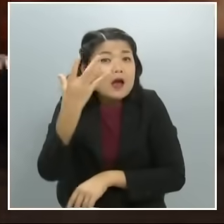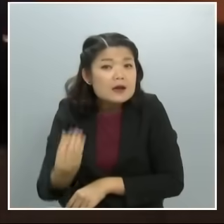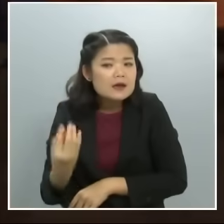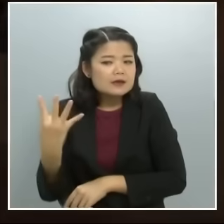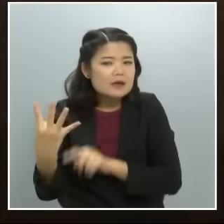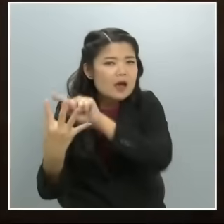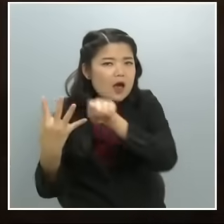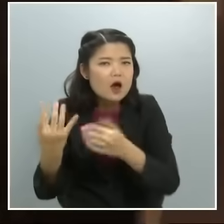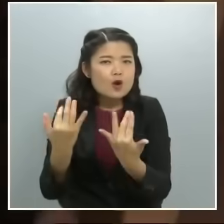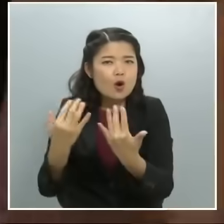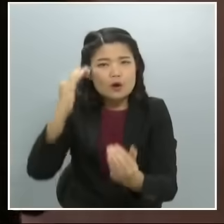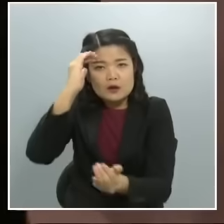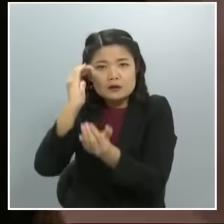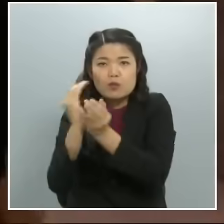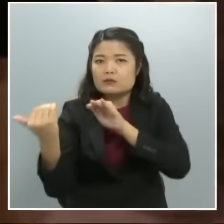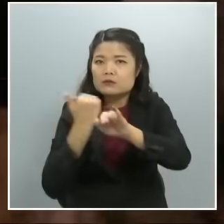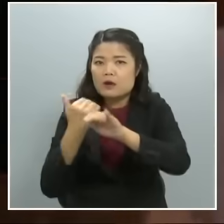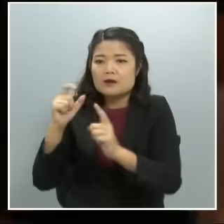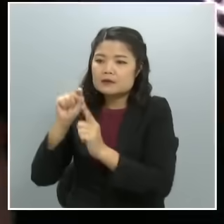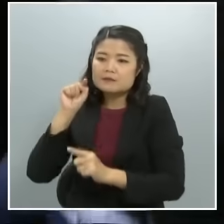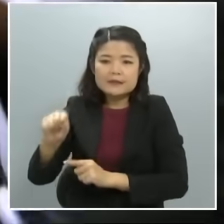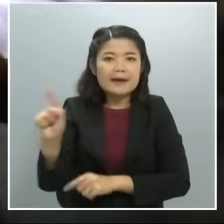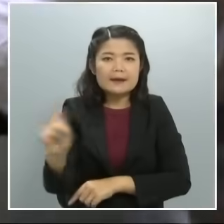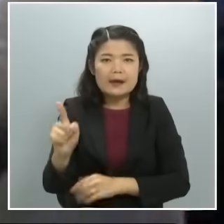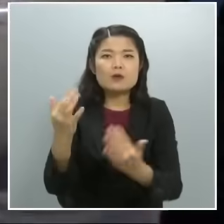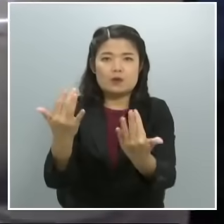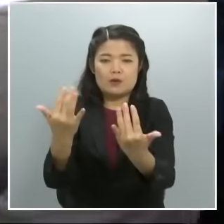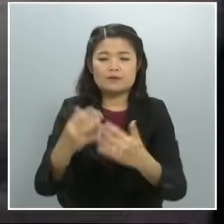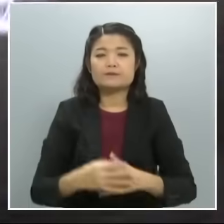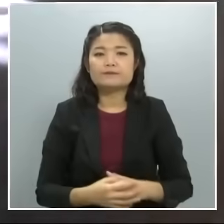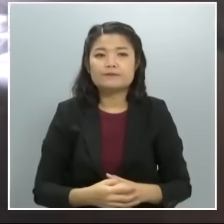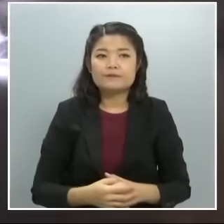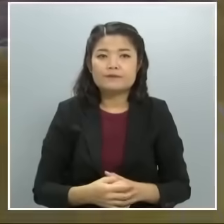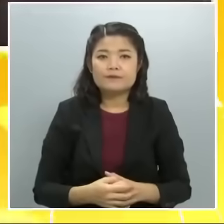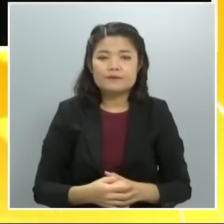อดูทางหลวงจะมีคำสั่งอะไรยังไงต่อท่านผู้ชมฮะยังมีประเด็นน่าสนใจอีก